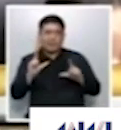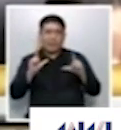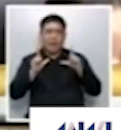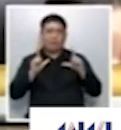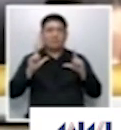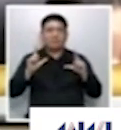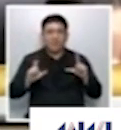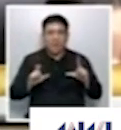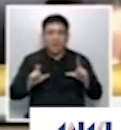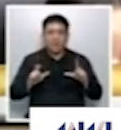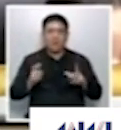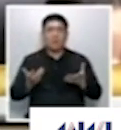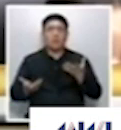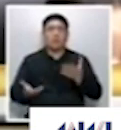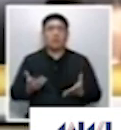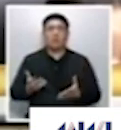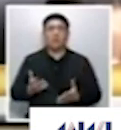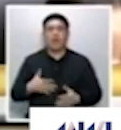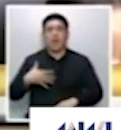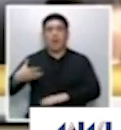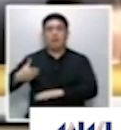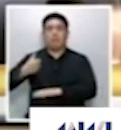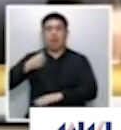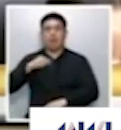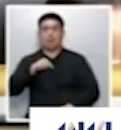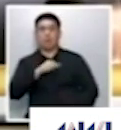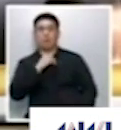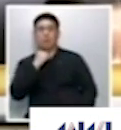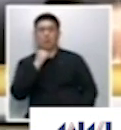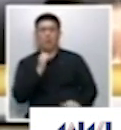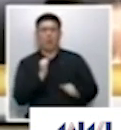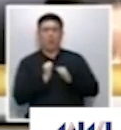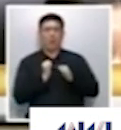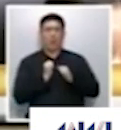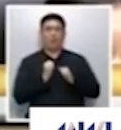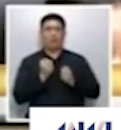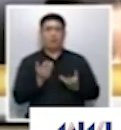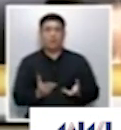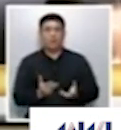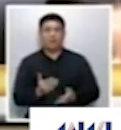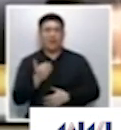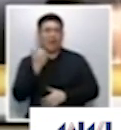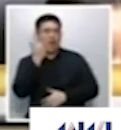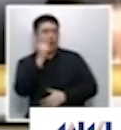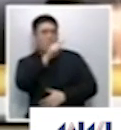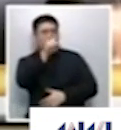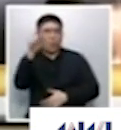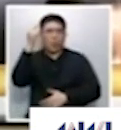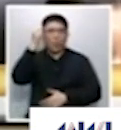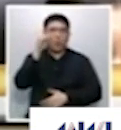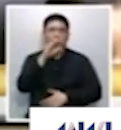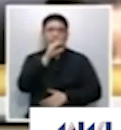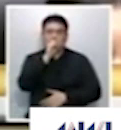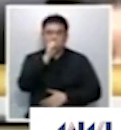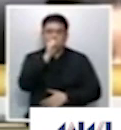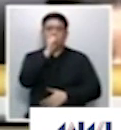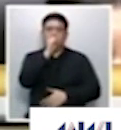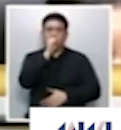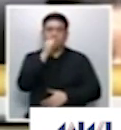วบารมีของผู้ที่กระทำบ้างไม่ต้องการให้ผู้อื่นรับรู้บ้างนะครับอย่างไรก็ตาม